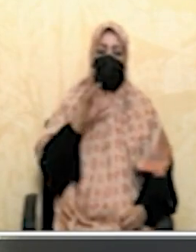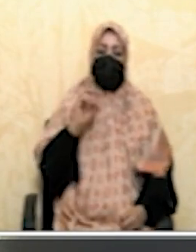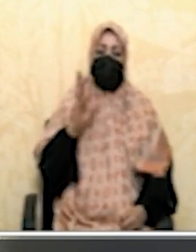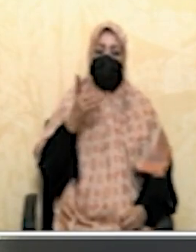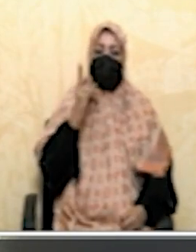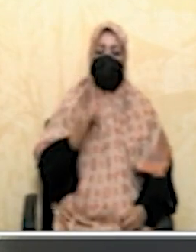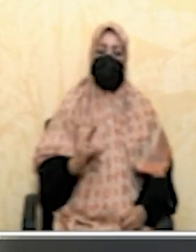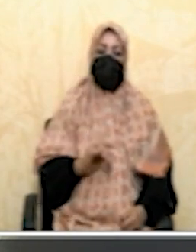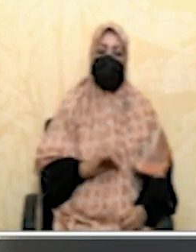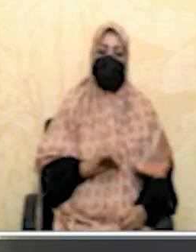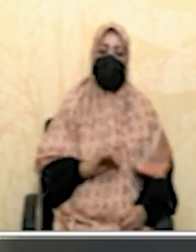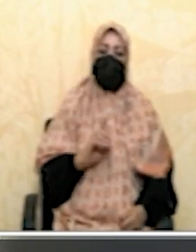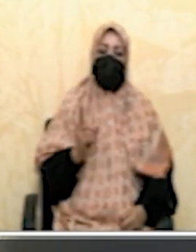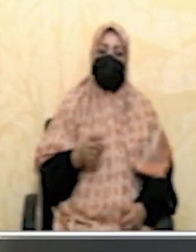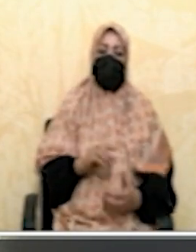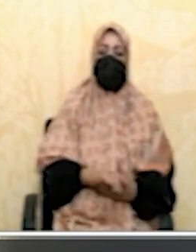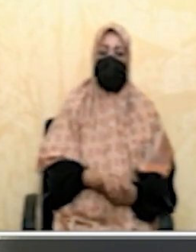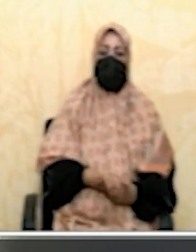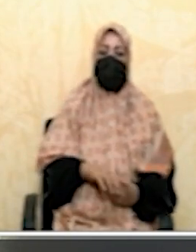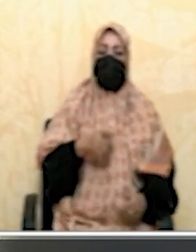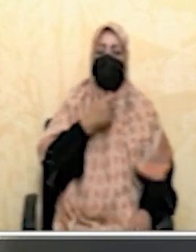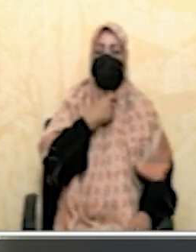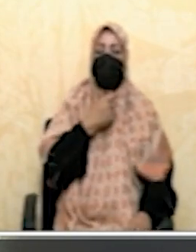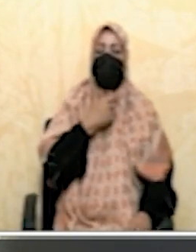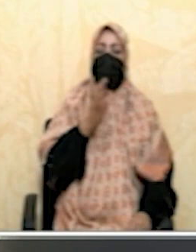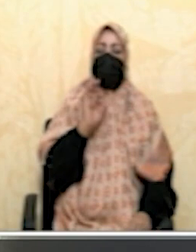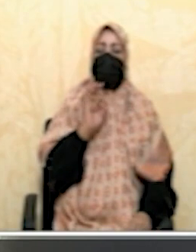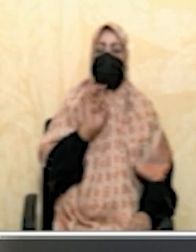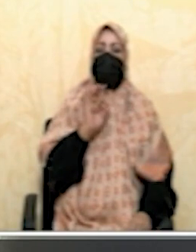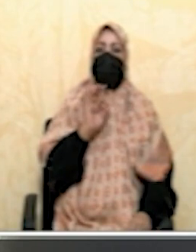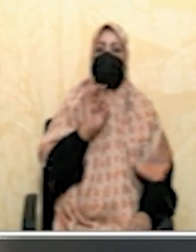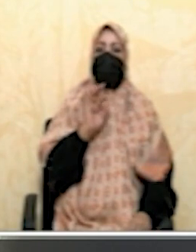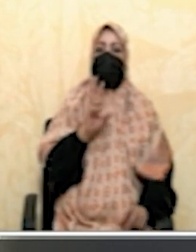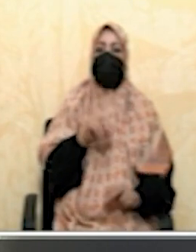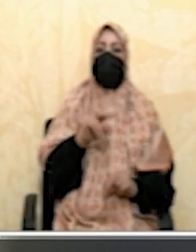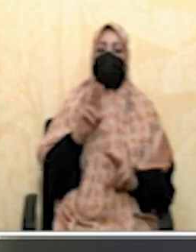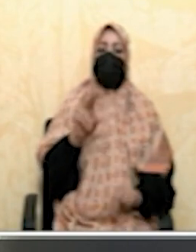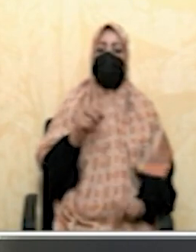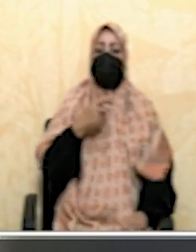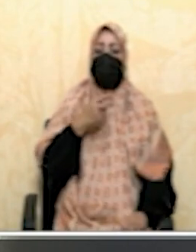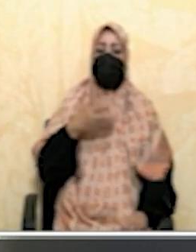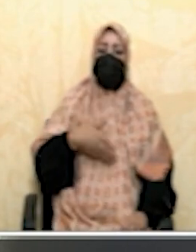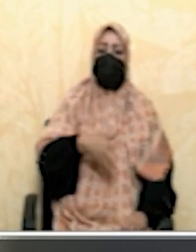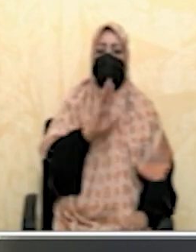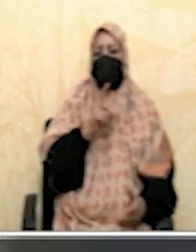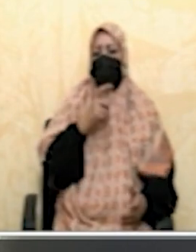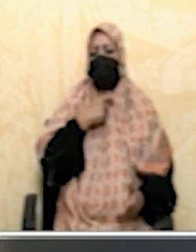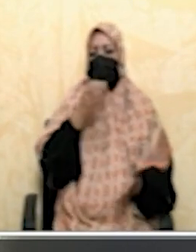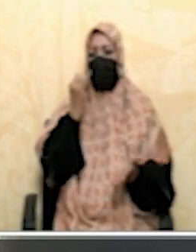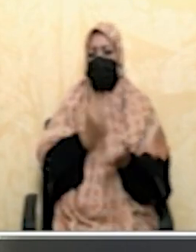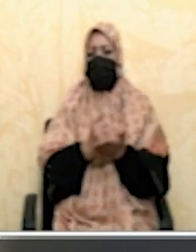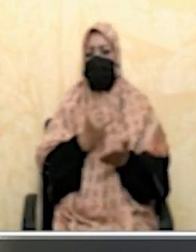فيعني نفس الحكم اذا كنت مسافر لا تجب عليك الجمعه تسقط عنك لكن اقول لك اولى